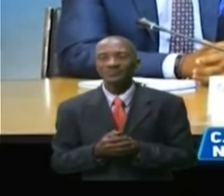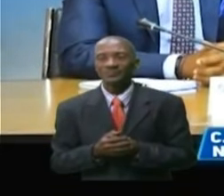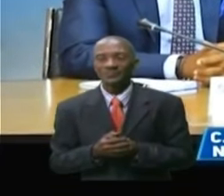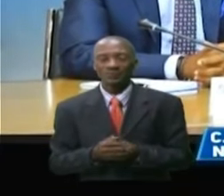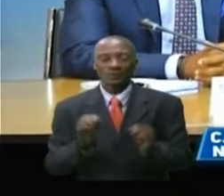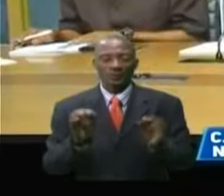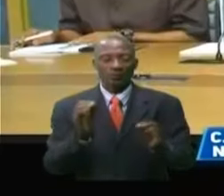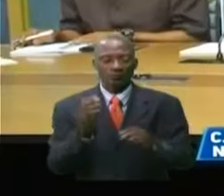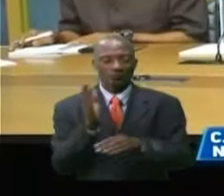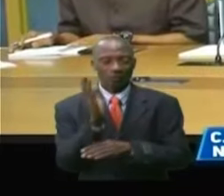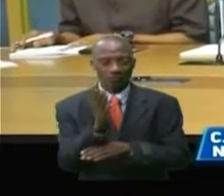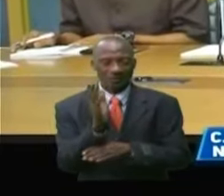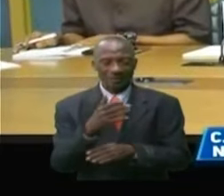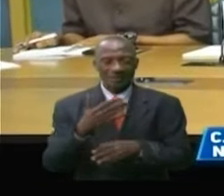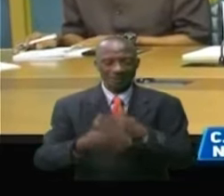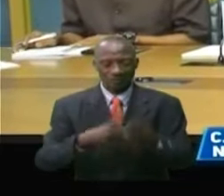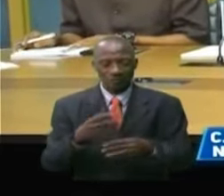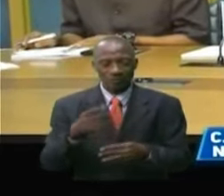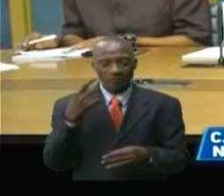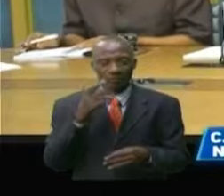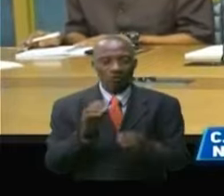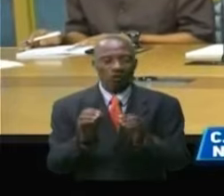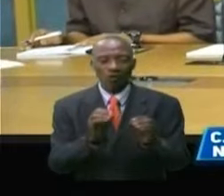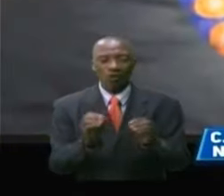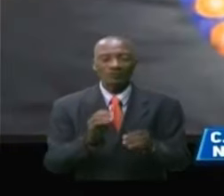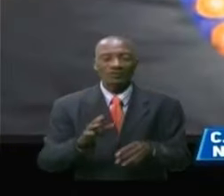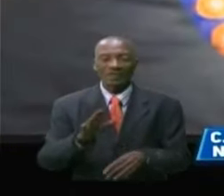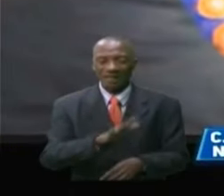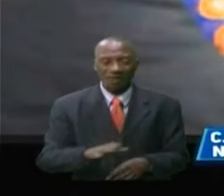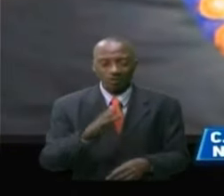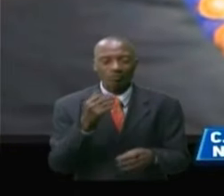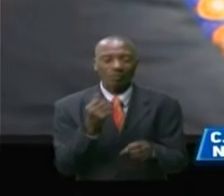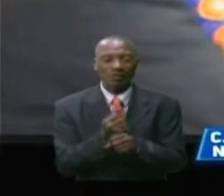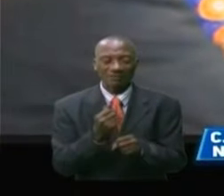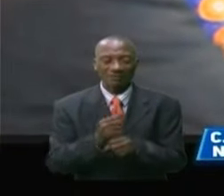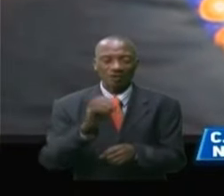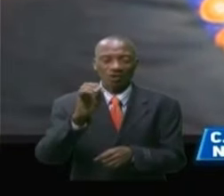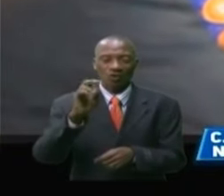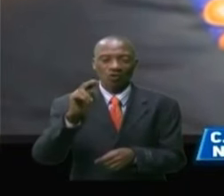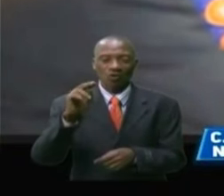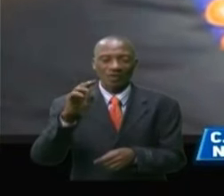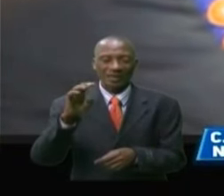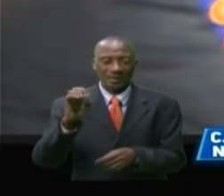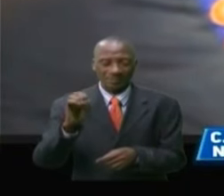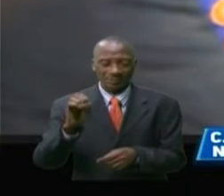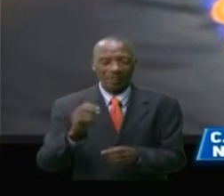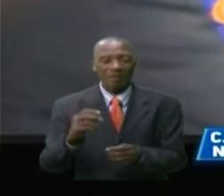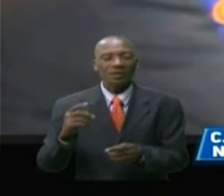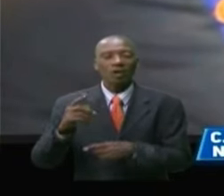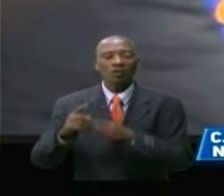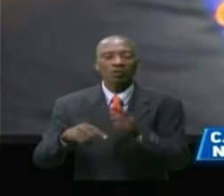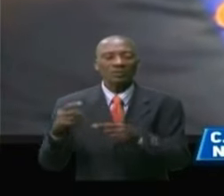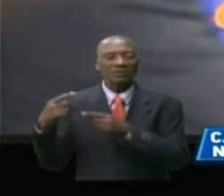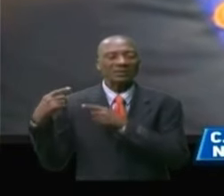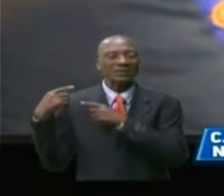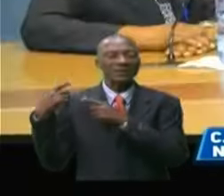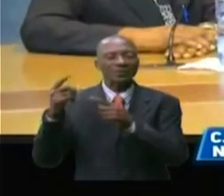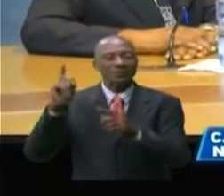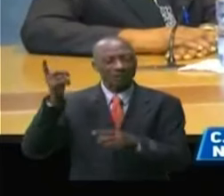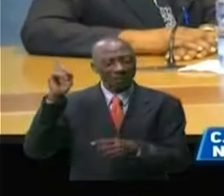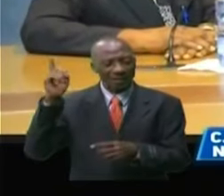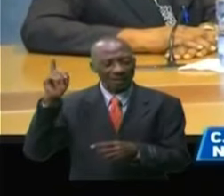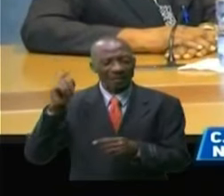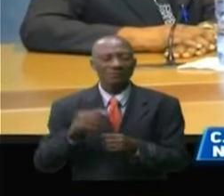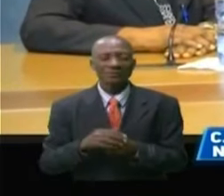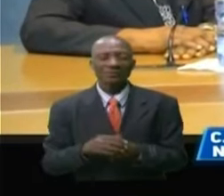conseil d'administration de l'Office national de l'emploi ONEM, le tout premier conseil depuis la création de cet établissement public,